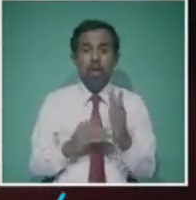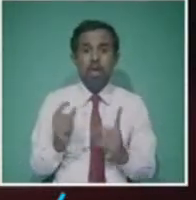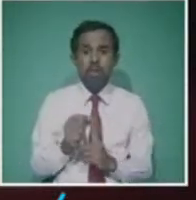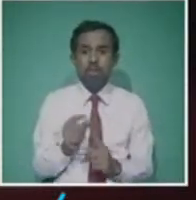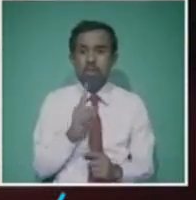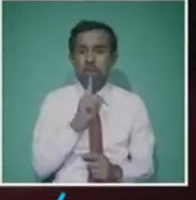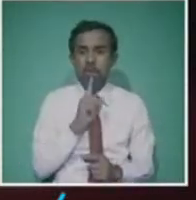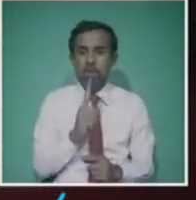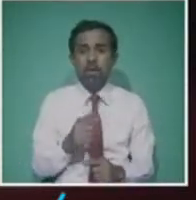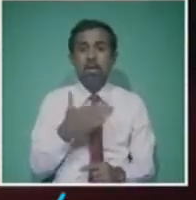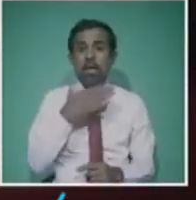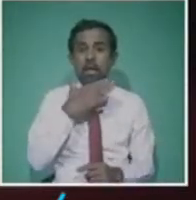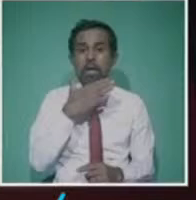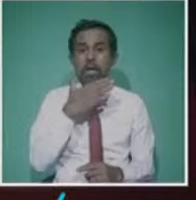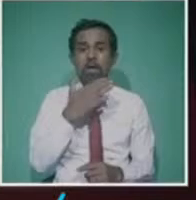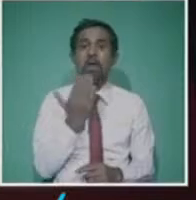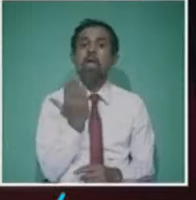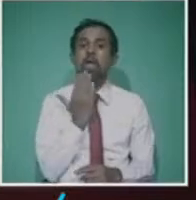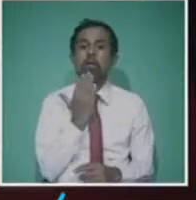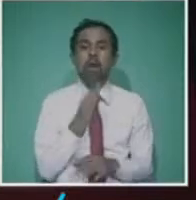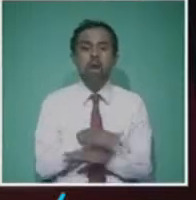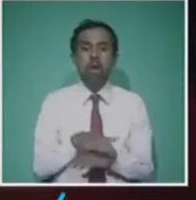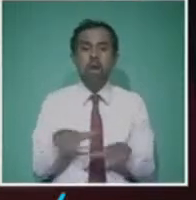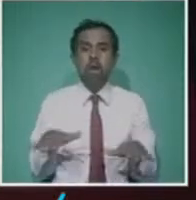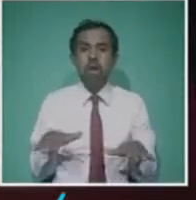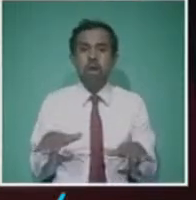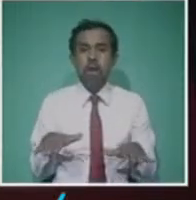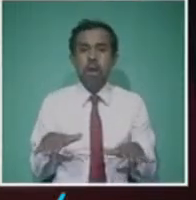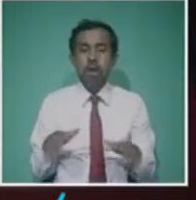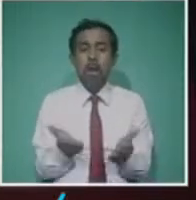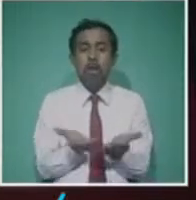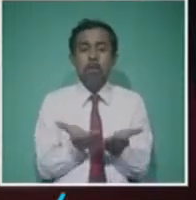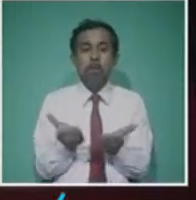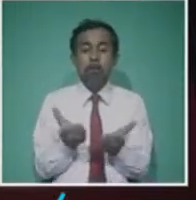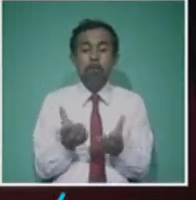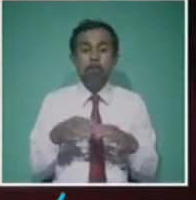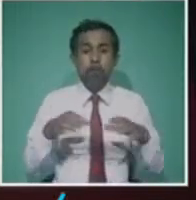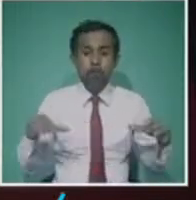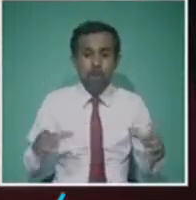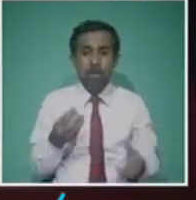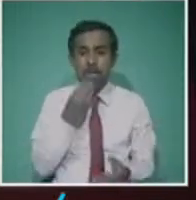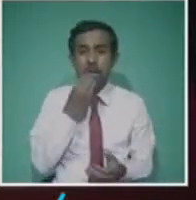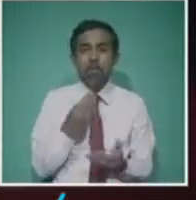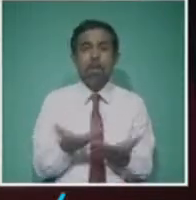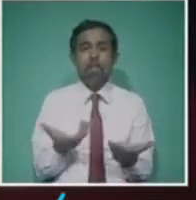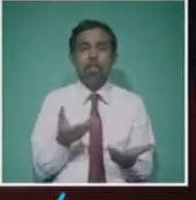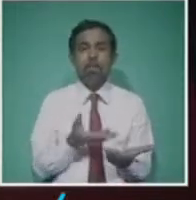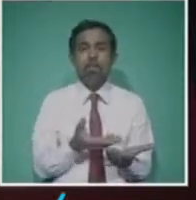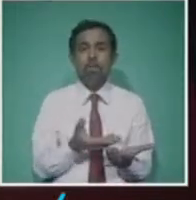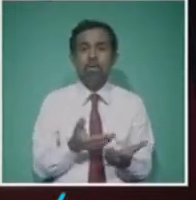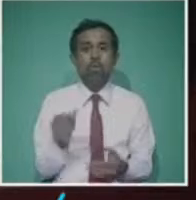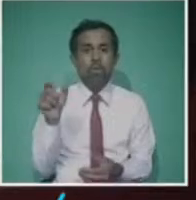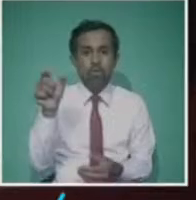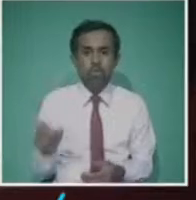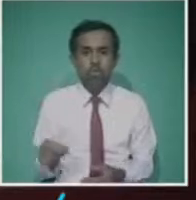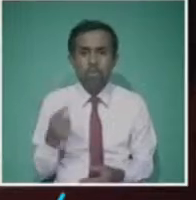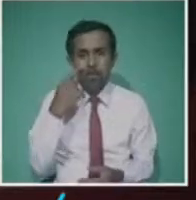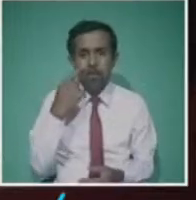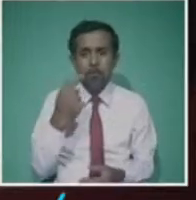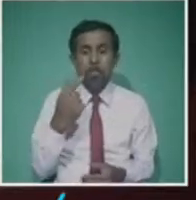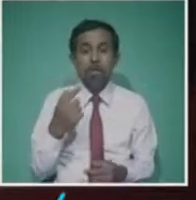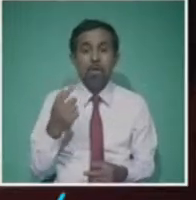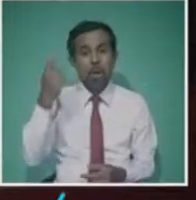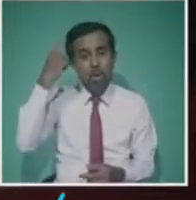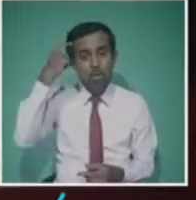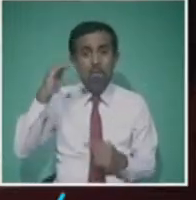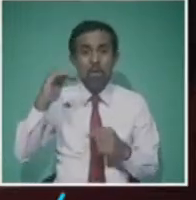කියනවා එංගලන්තයේත් ඇමරිකාවේත් දරුවෝ පෙට්ටිය අරන් එනවලු පාසලට පෙට්ටිය කෑම නැහැලු මේ පුද්ගලයා මට පේන්නේ තනිකර